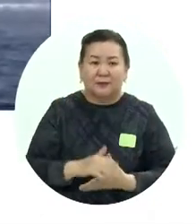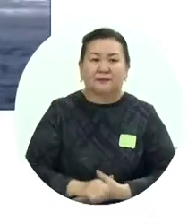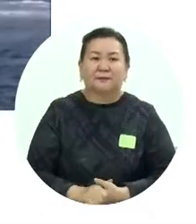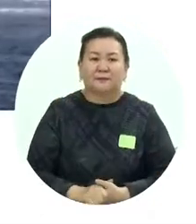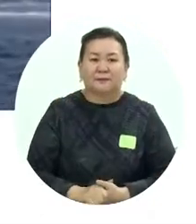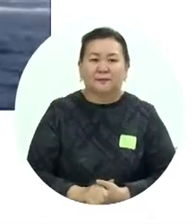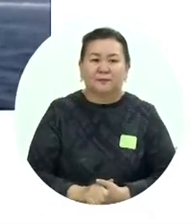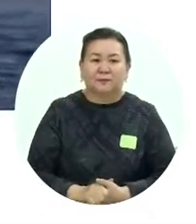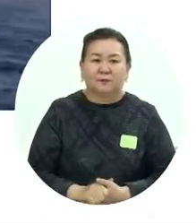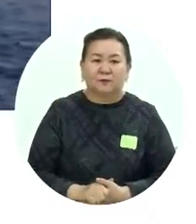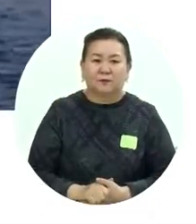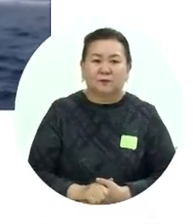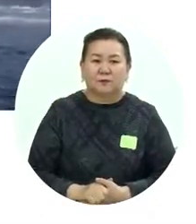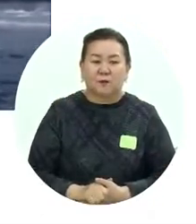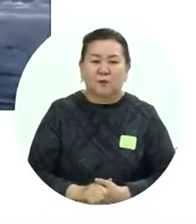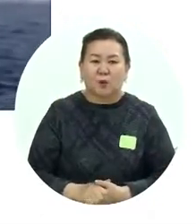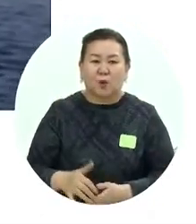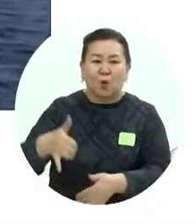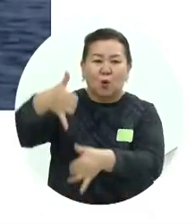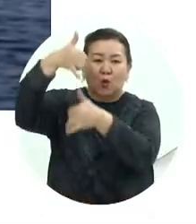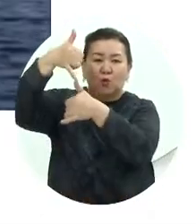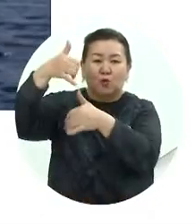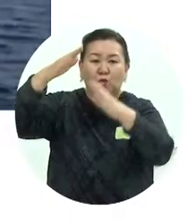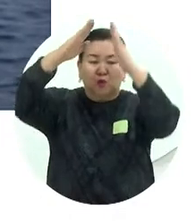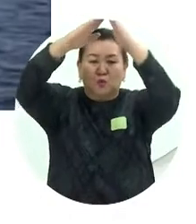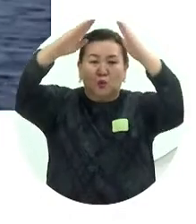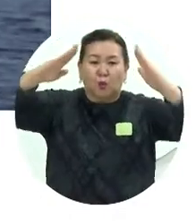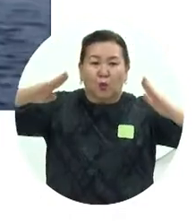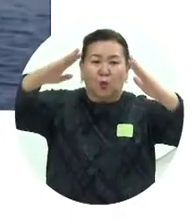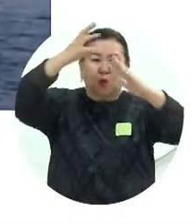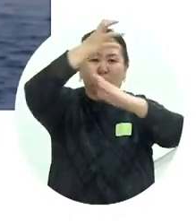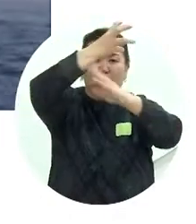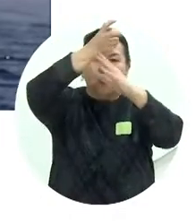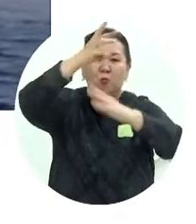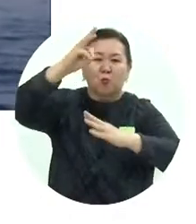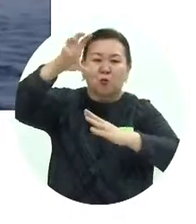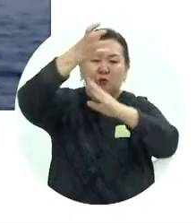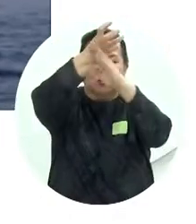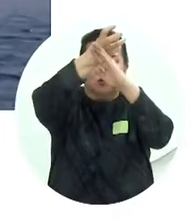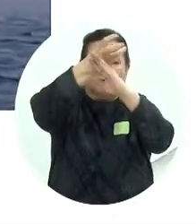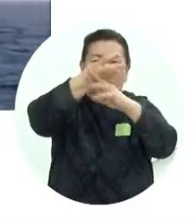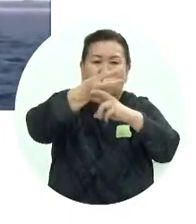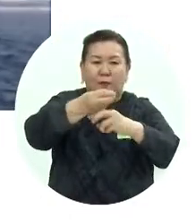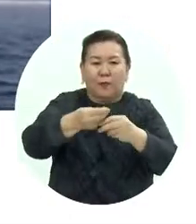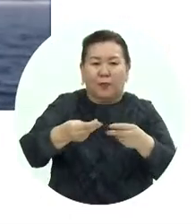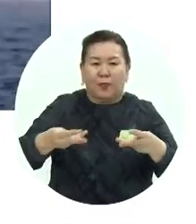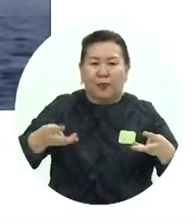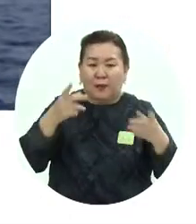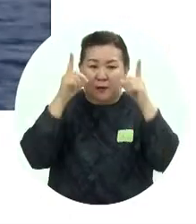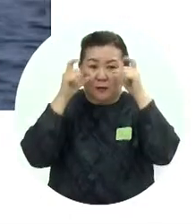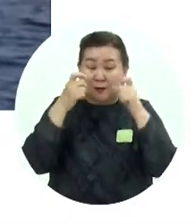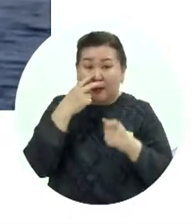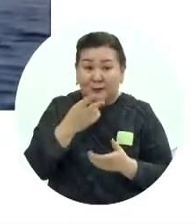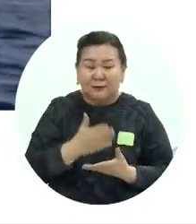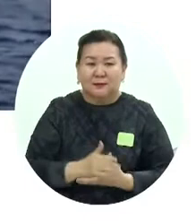За бас мөсөн уулын хайлтыг харуулсан байна. Мөсөн уул хайлснаар далайн усны түвшин нэмэгдэнэ.